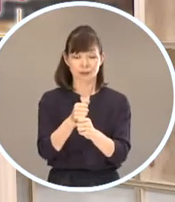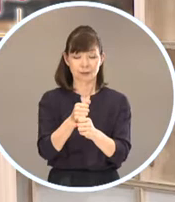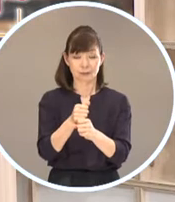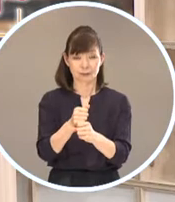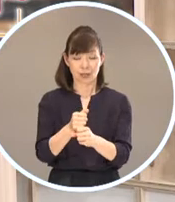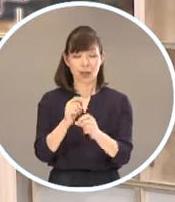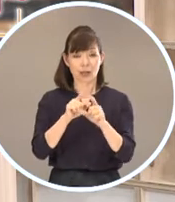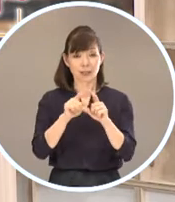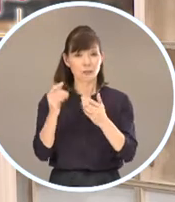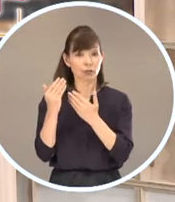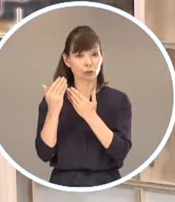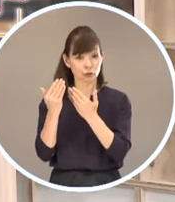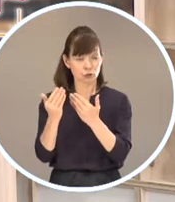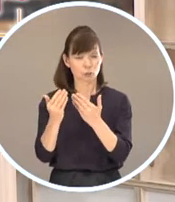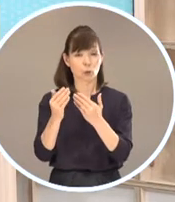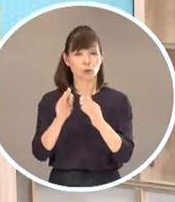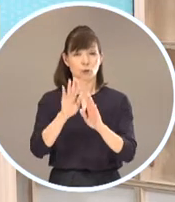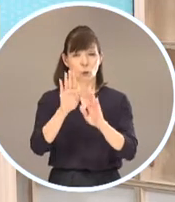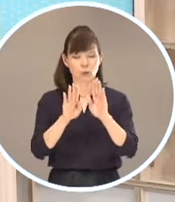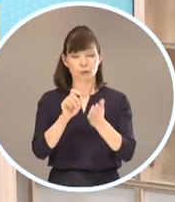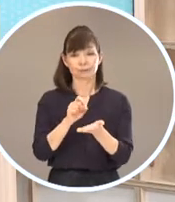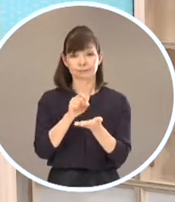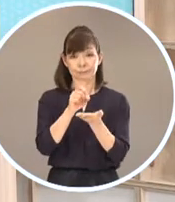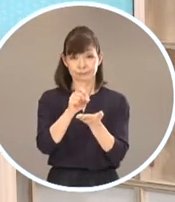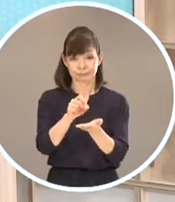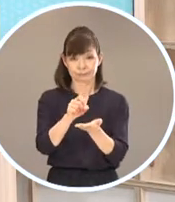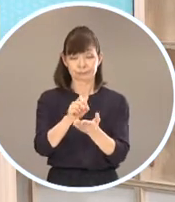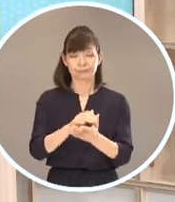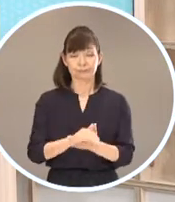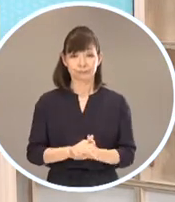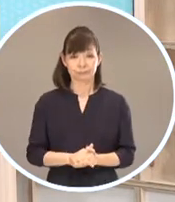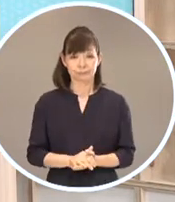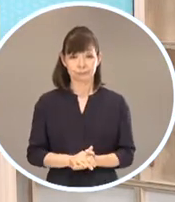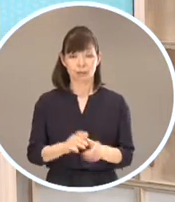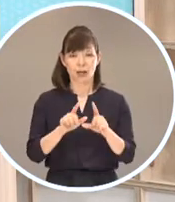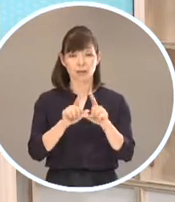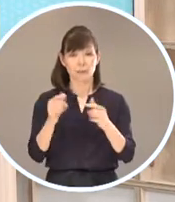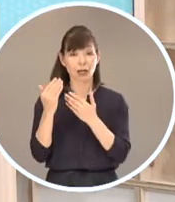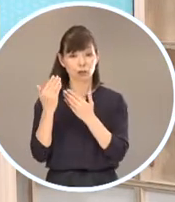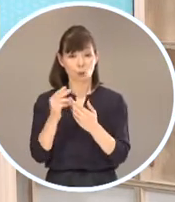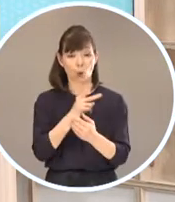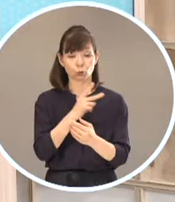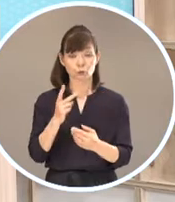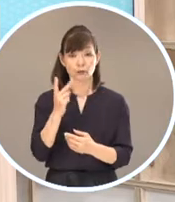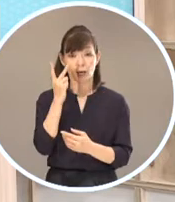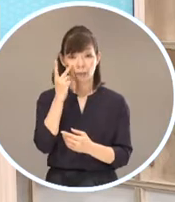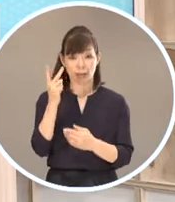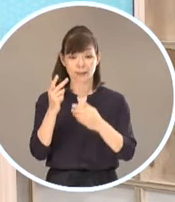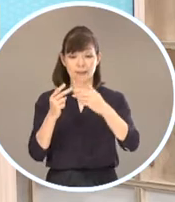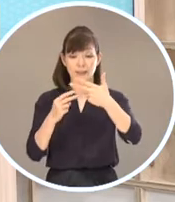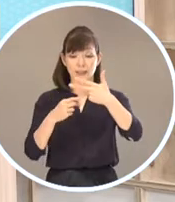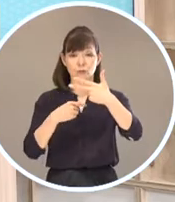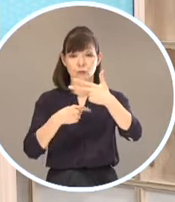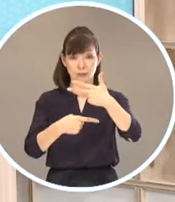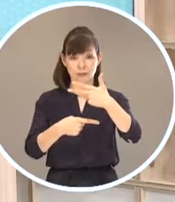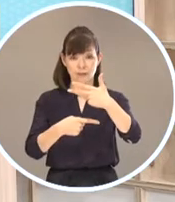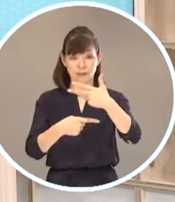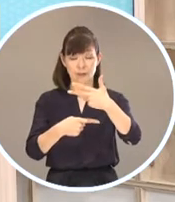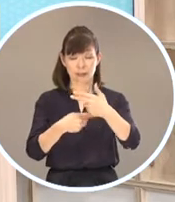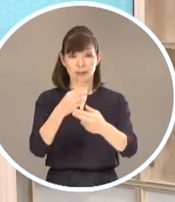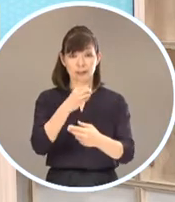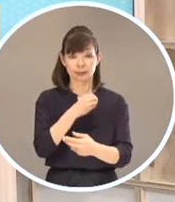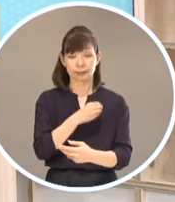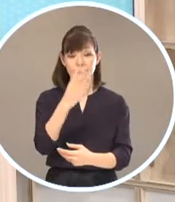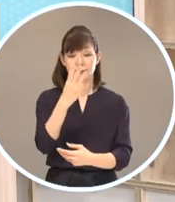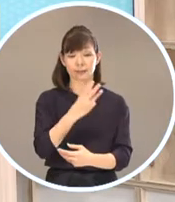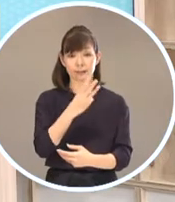た一般質問の模様をご覧いただきます。続いては一般質問2日目の7月1日に行われた3名の